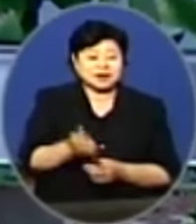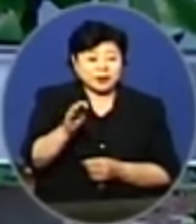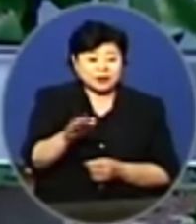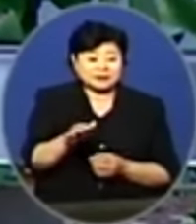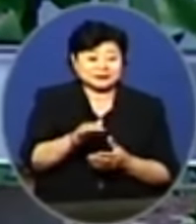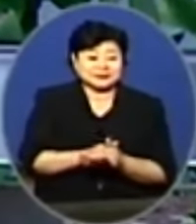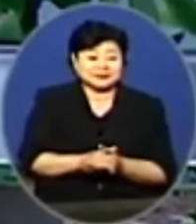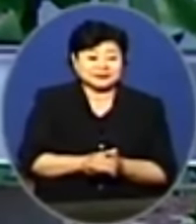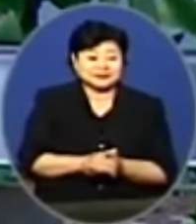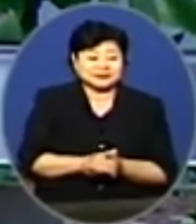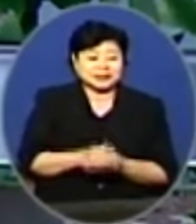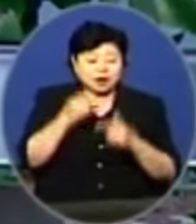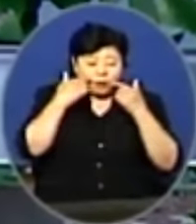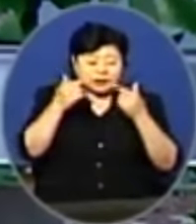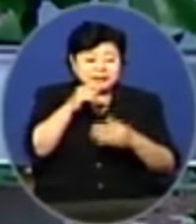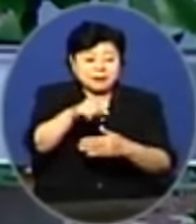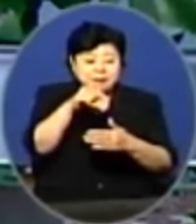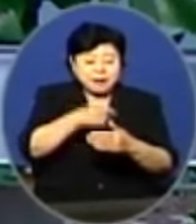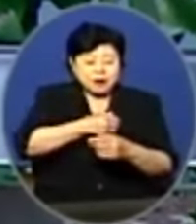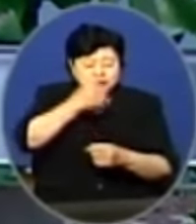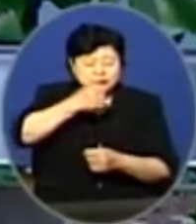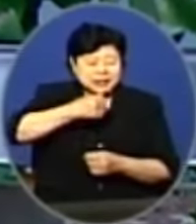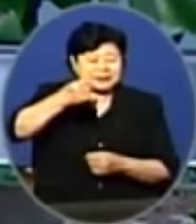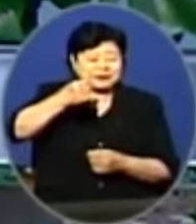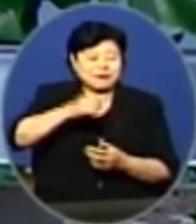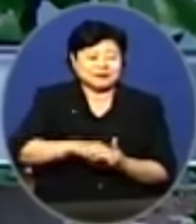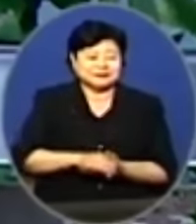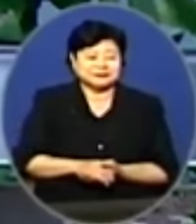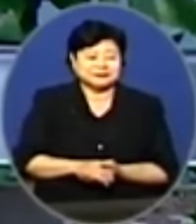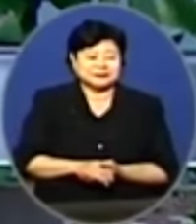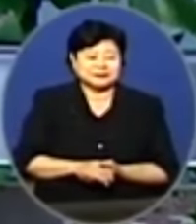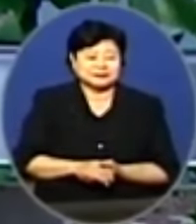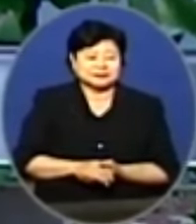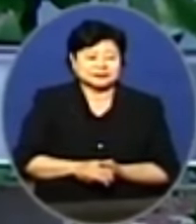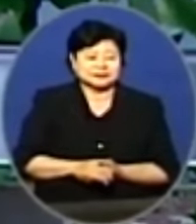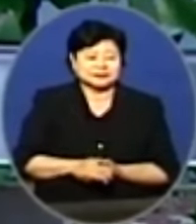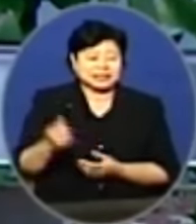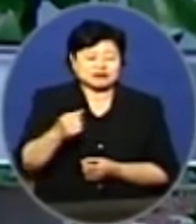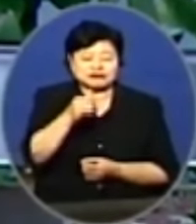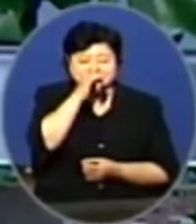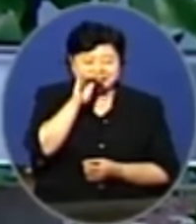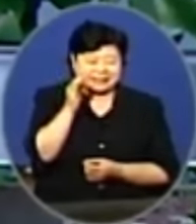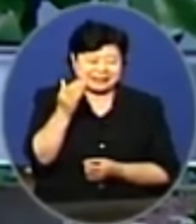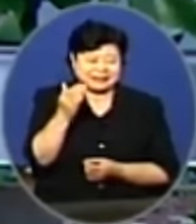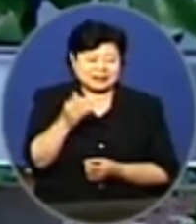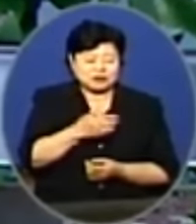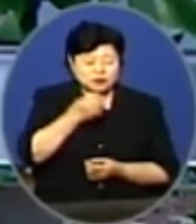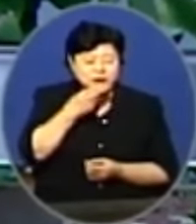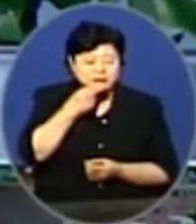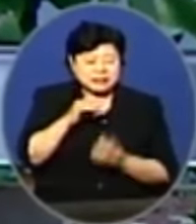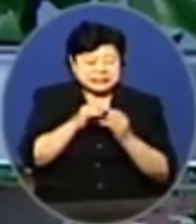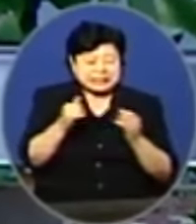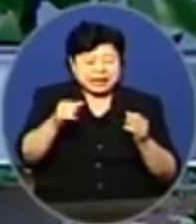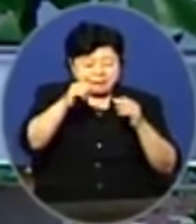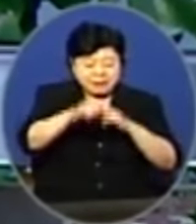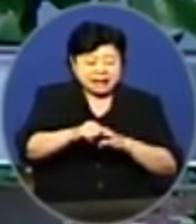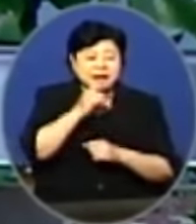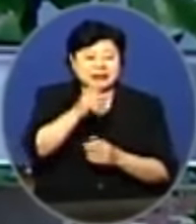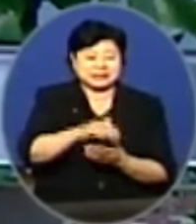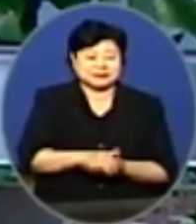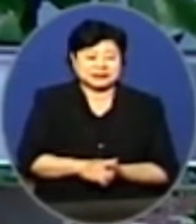그러면서 확실한 마음의 꿈을 품어야 되는 것입니다. 꿈이 없는 백성은 망한다.